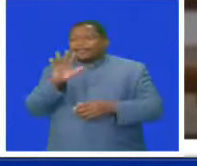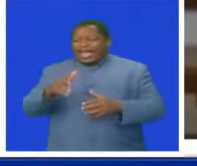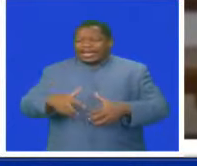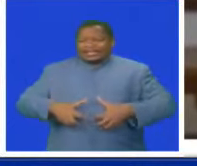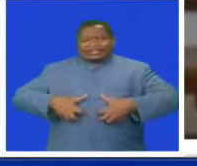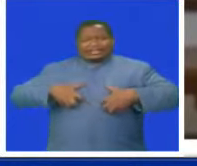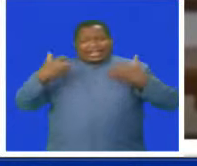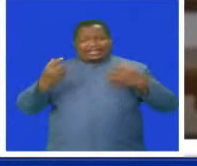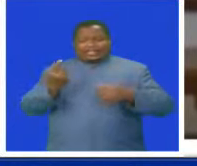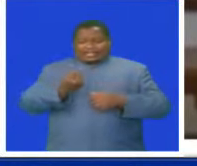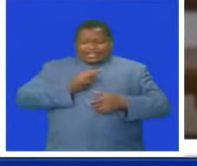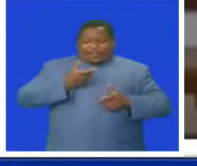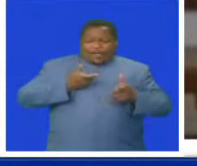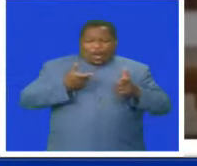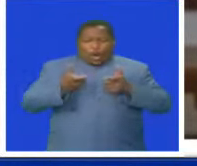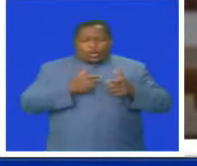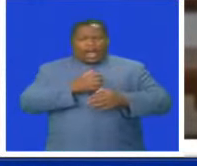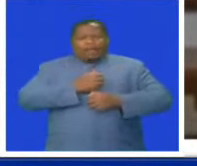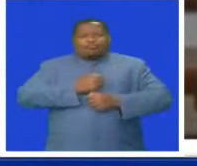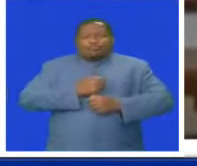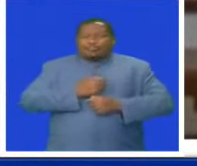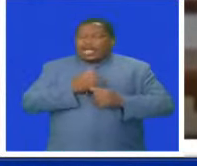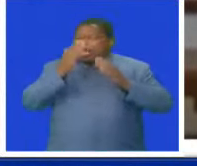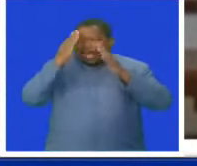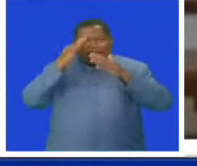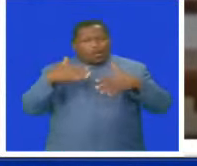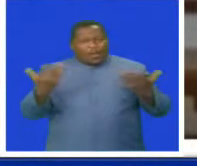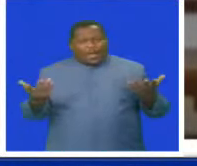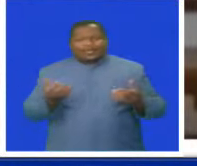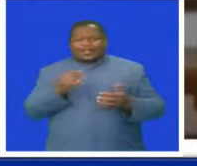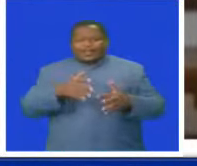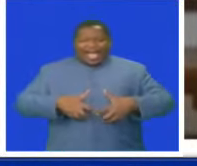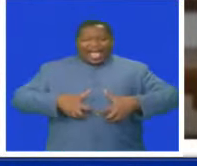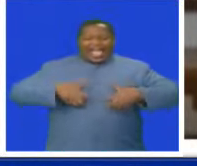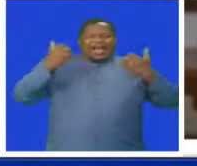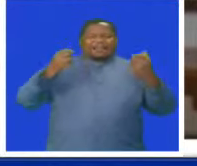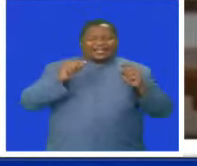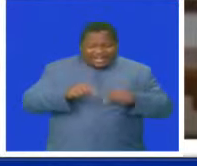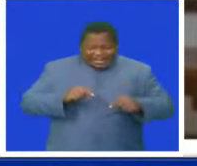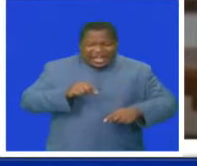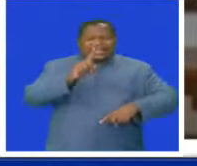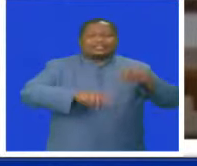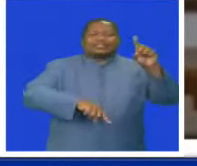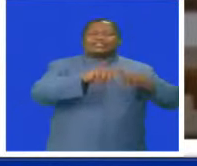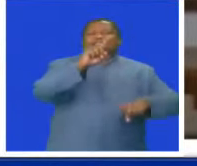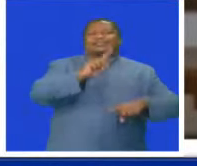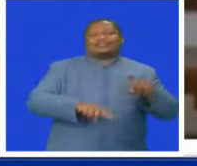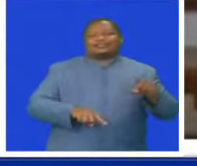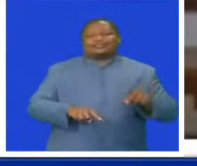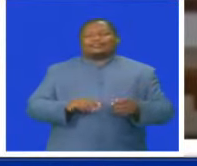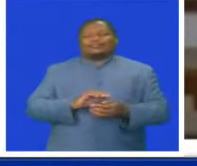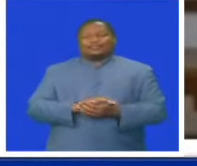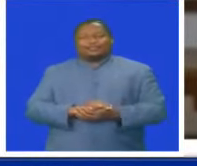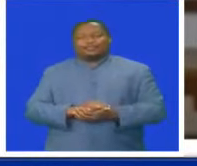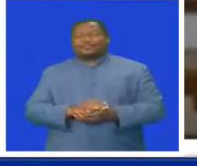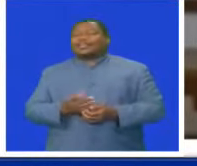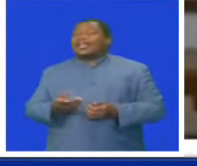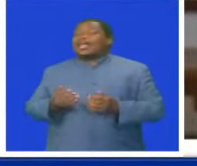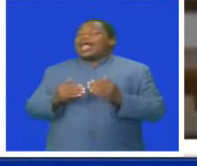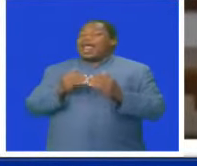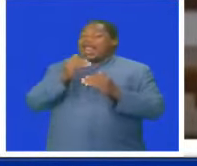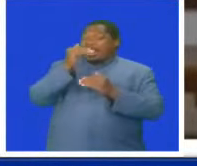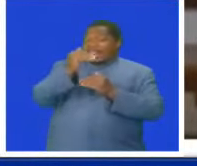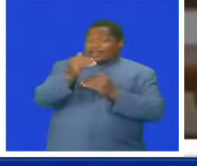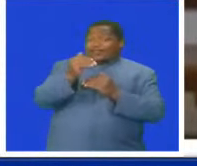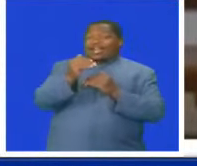ukuthi sotawuvele bese sokwada kakhulu aze ende nalongakucabanga. I-level yesibili ke msibi kwaba